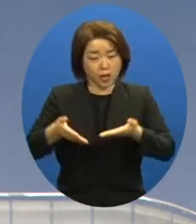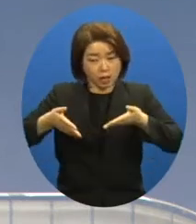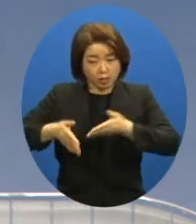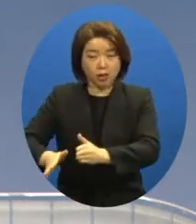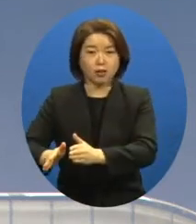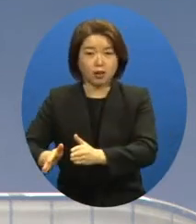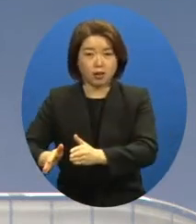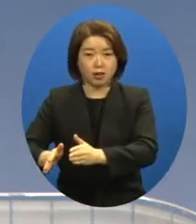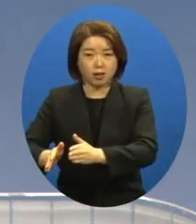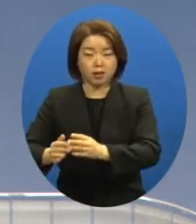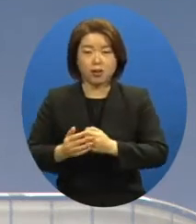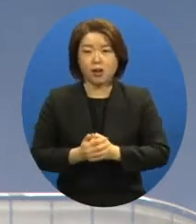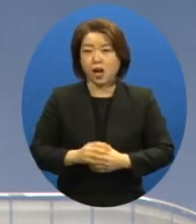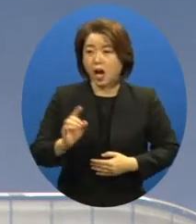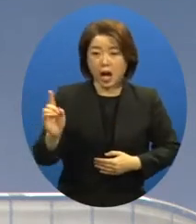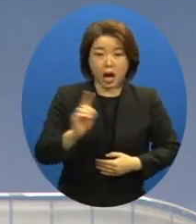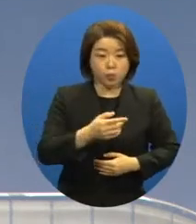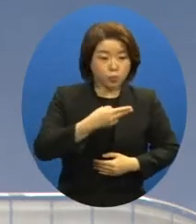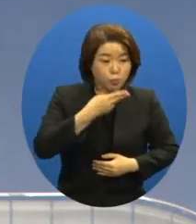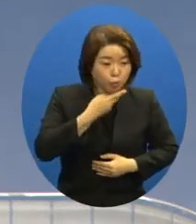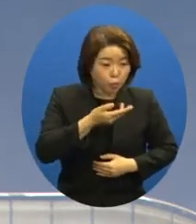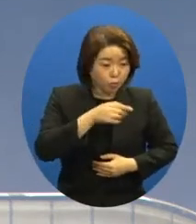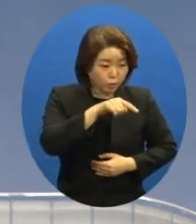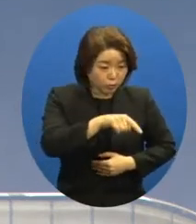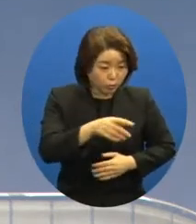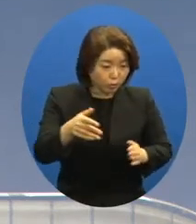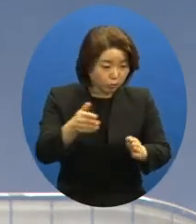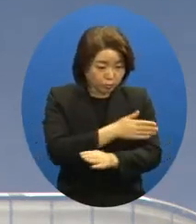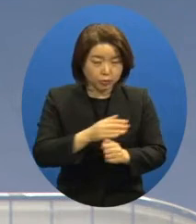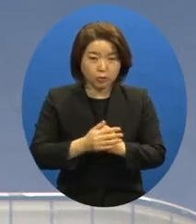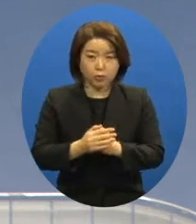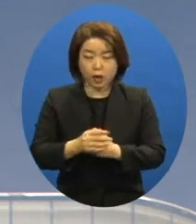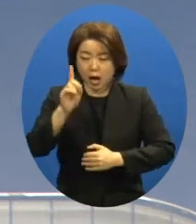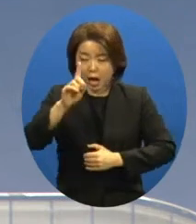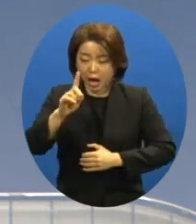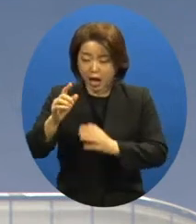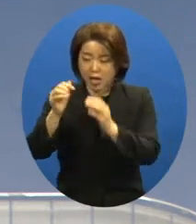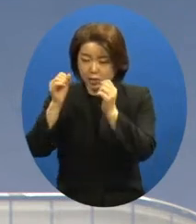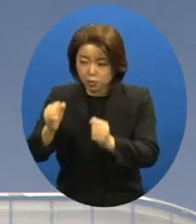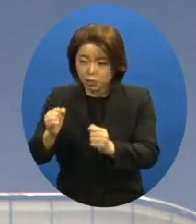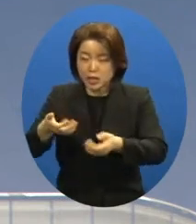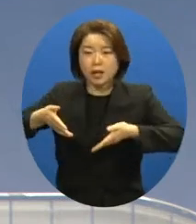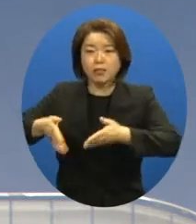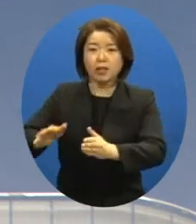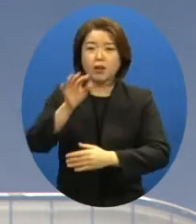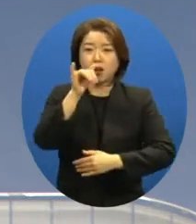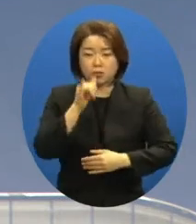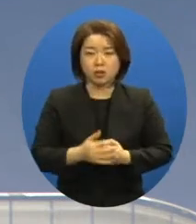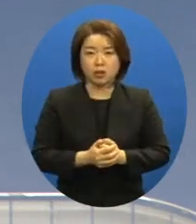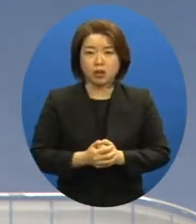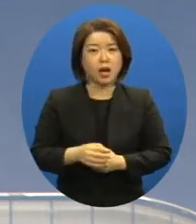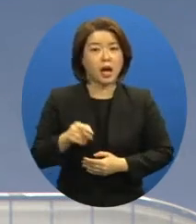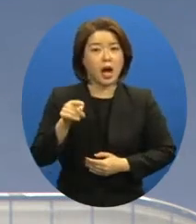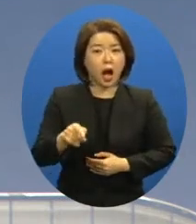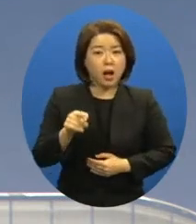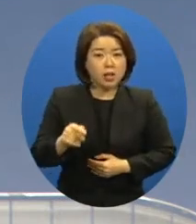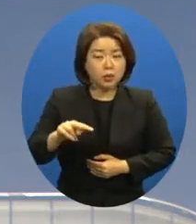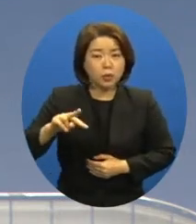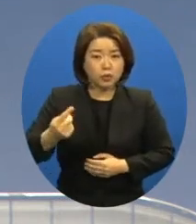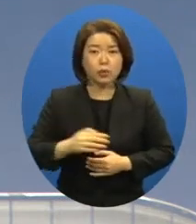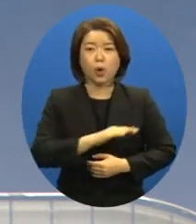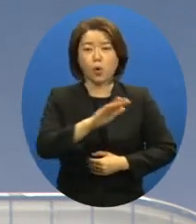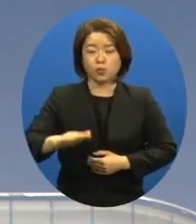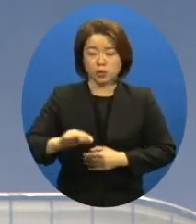태어나는 겁니다. 아무것도 없었던 것에서부터 한 존재가 태어나는 거예요. 이것도